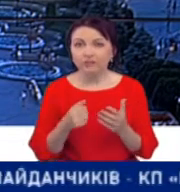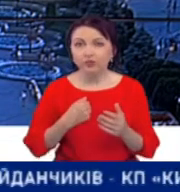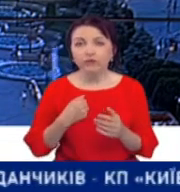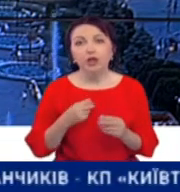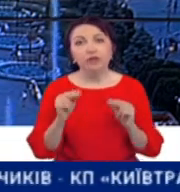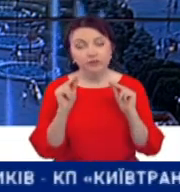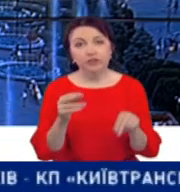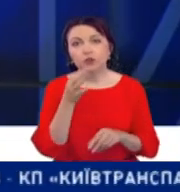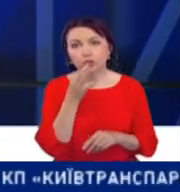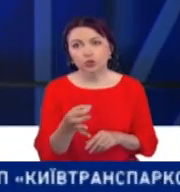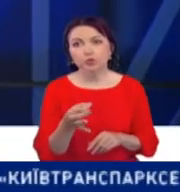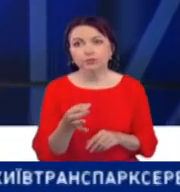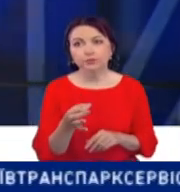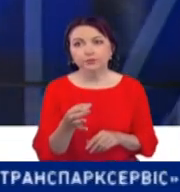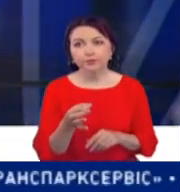відверто скажу,